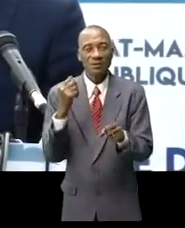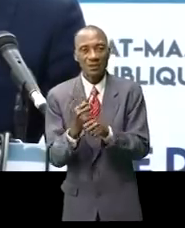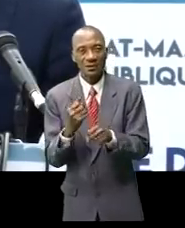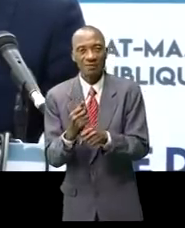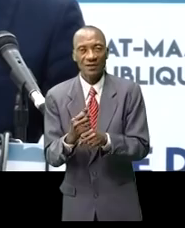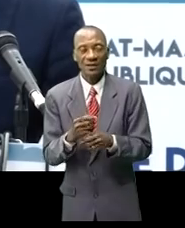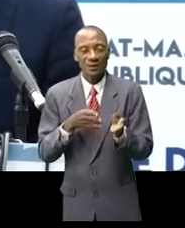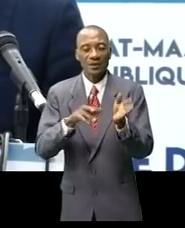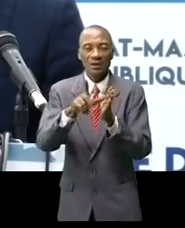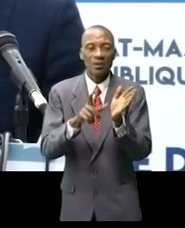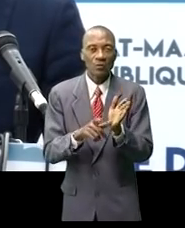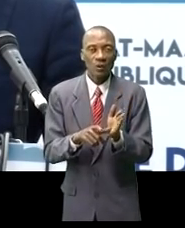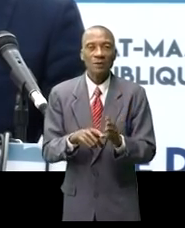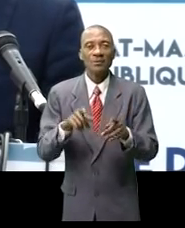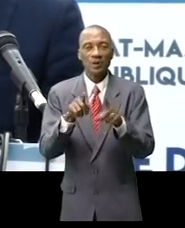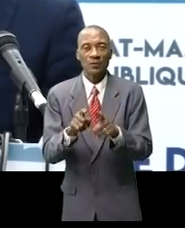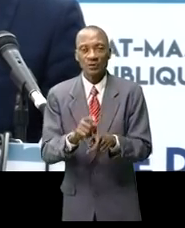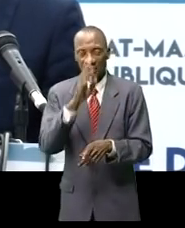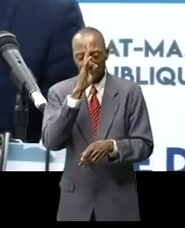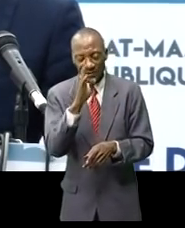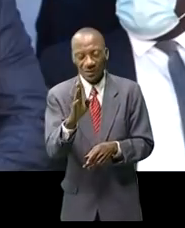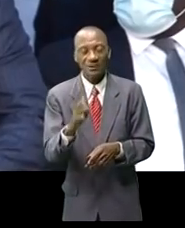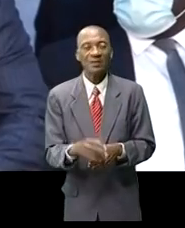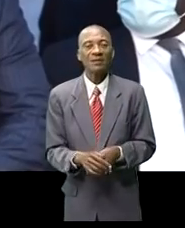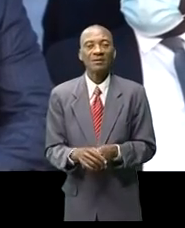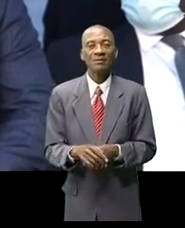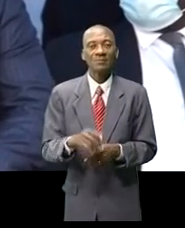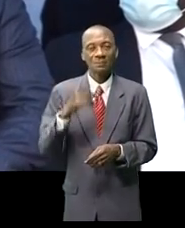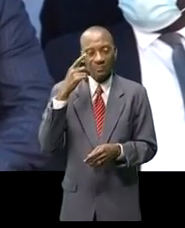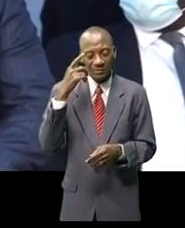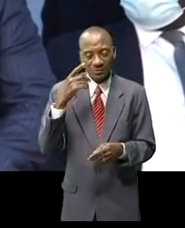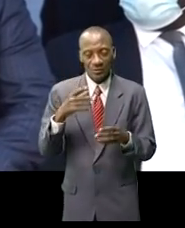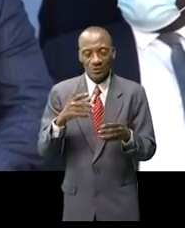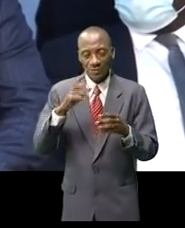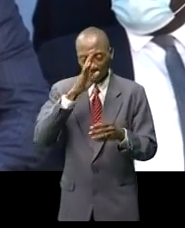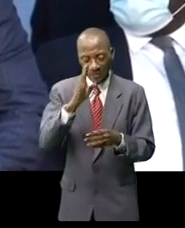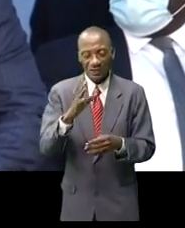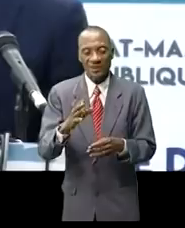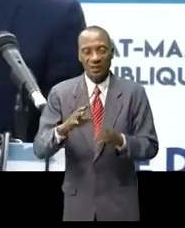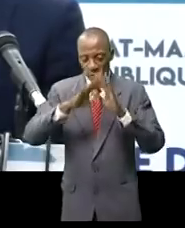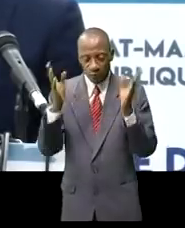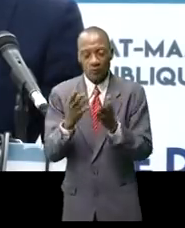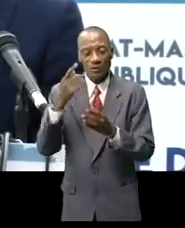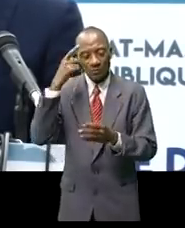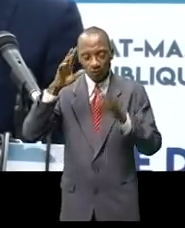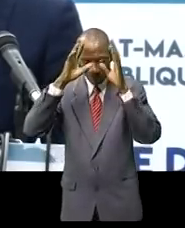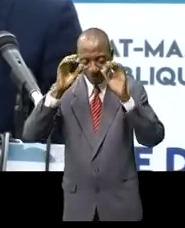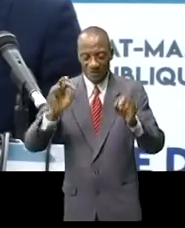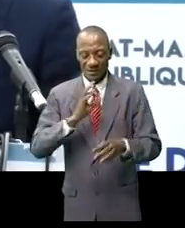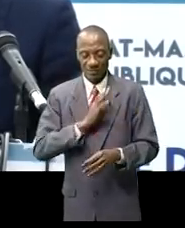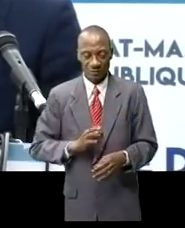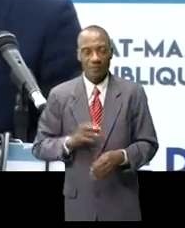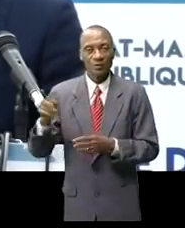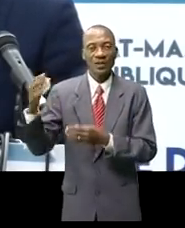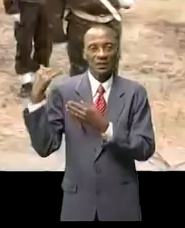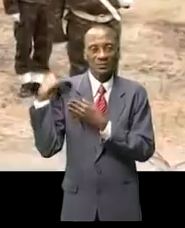loyauté et la fidélité envers le commandant suprême des forces armées de la République démocratique du Congo et de la police nationale